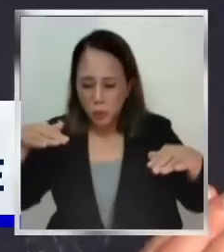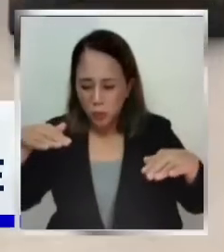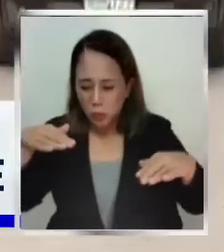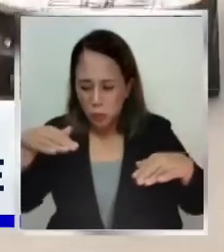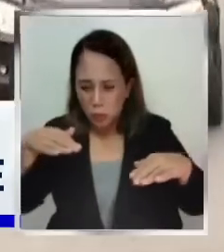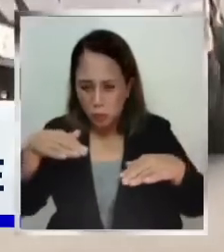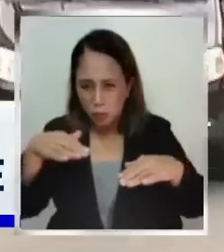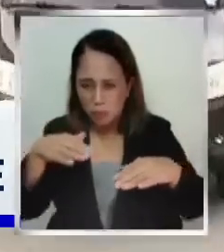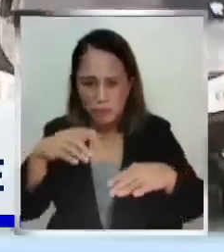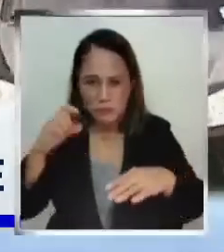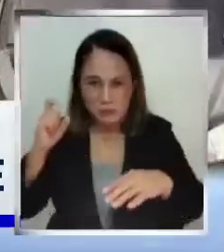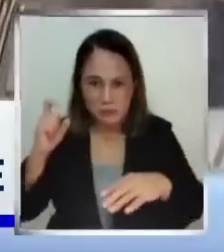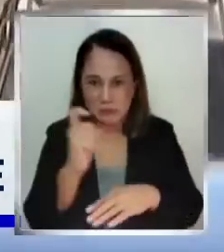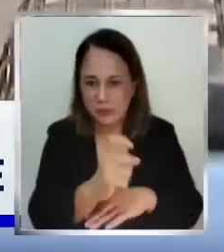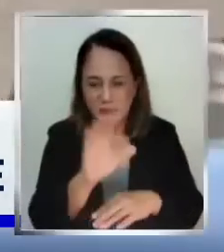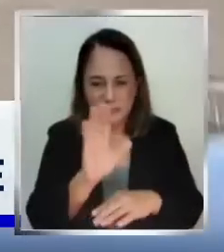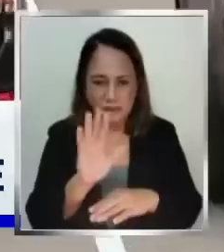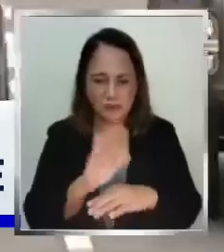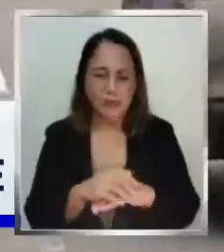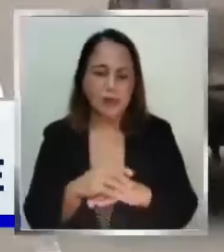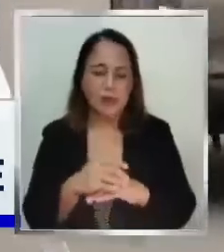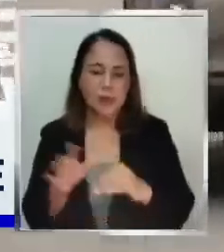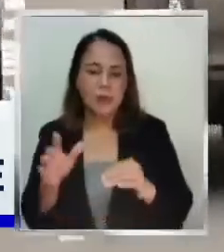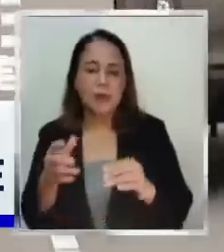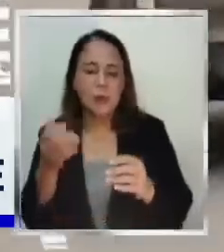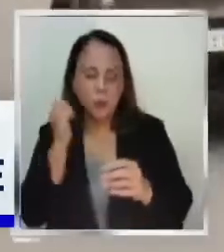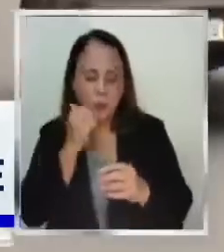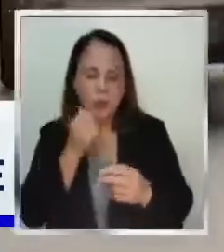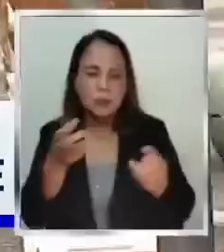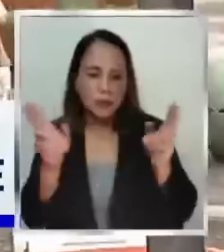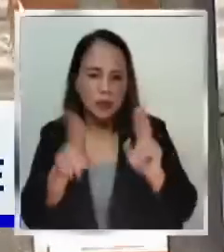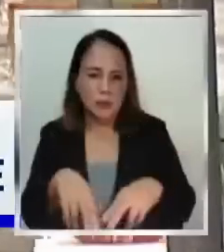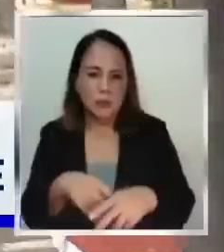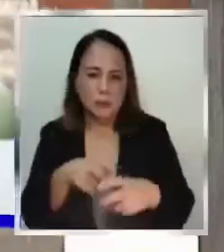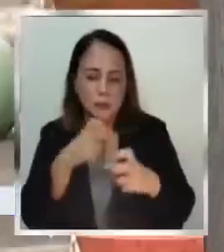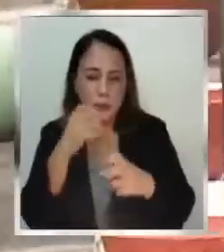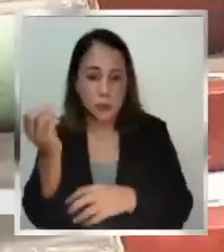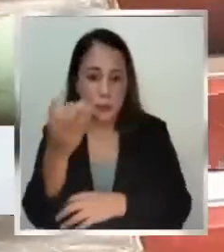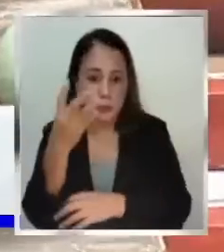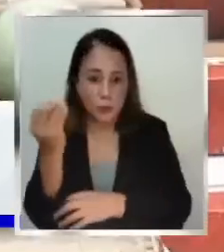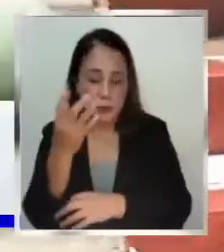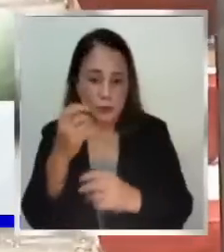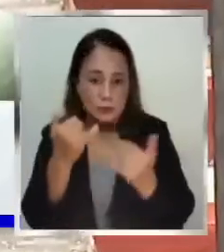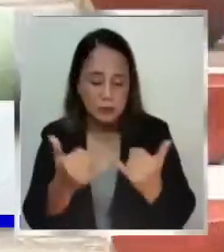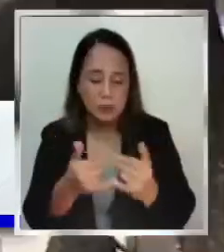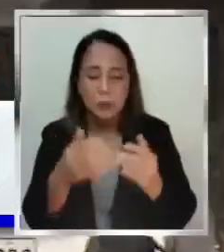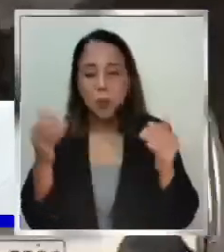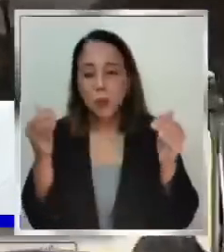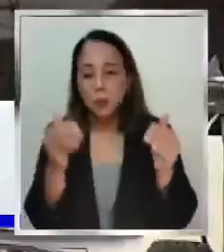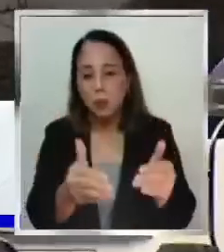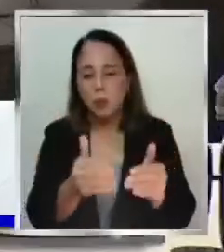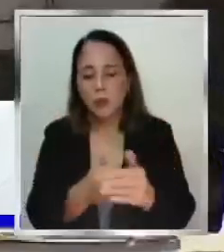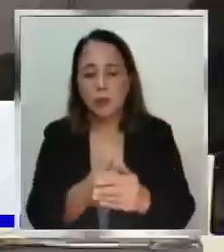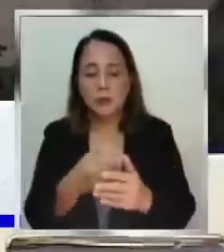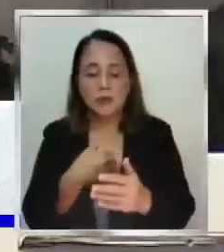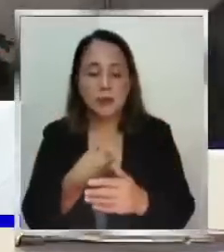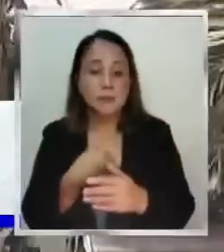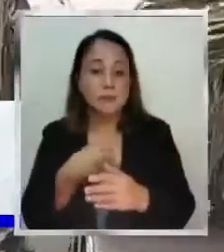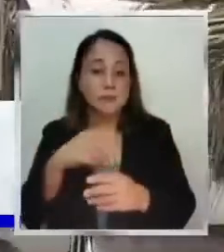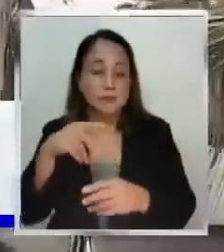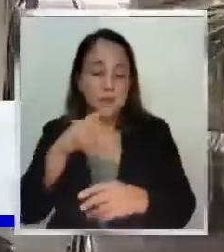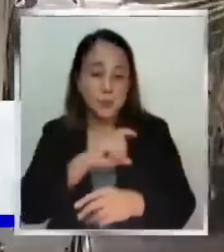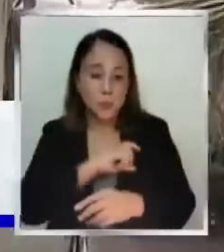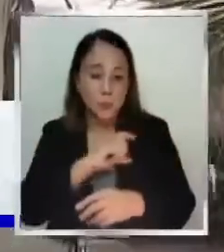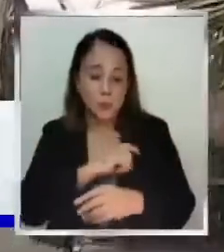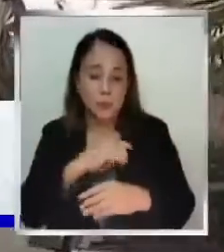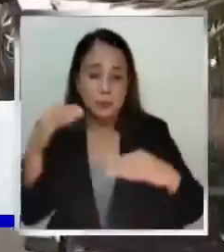aksidente. Ngayong nagkakahigpitan sa paggamit ng wangwang, isa raw sa tututukan ng PNP Highway Patrol Group ang